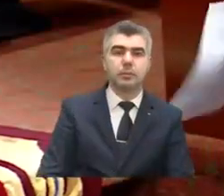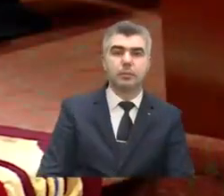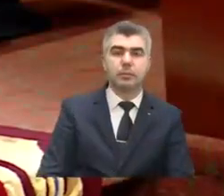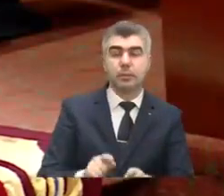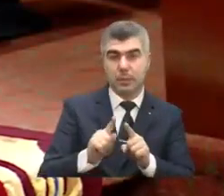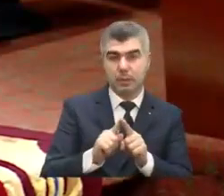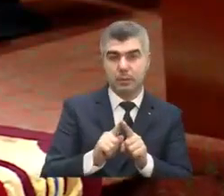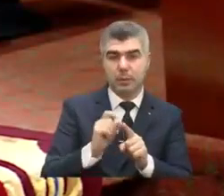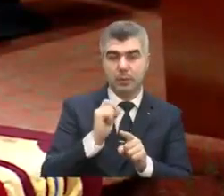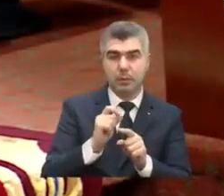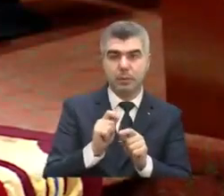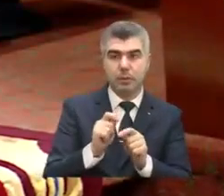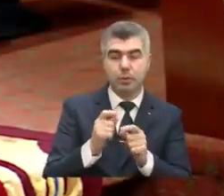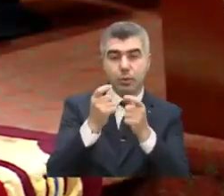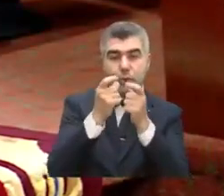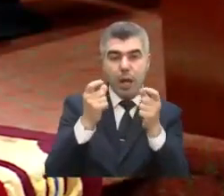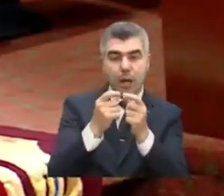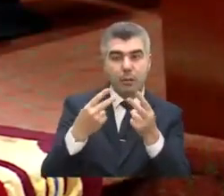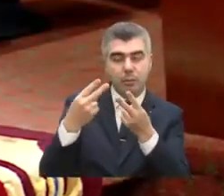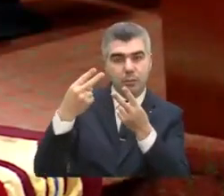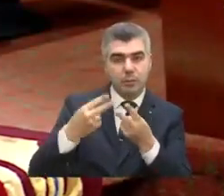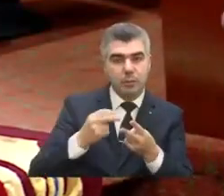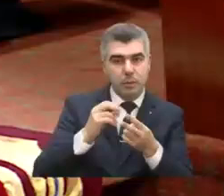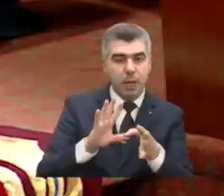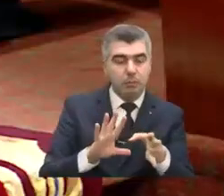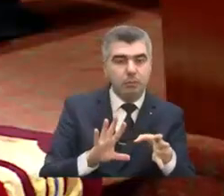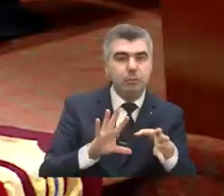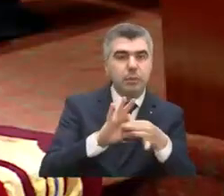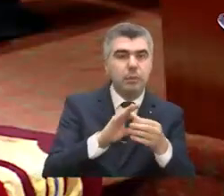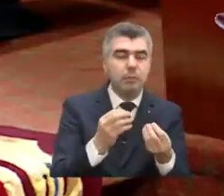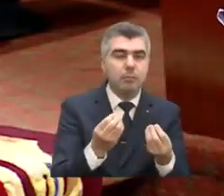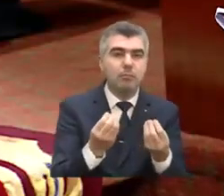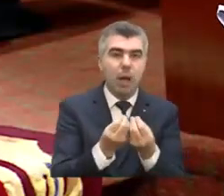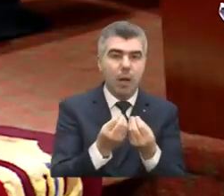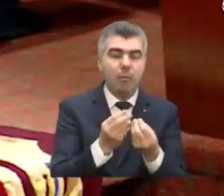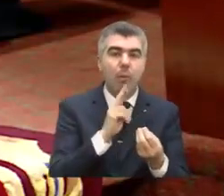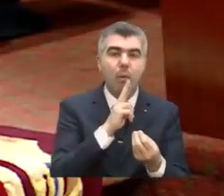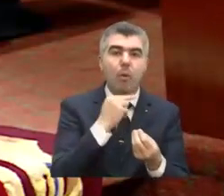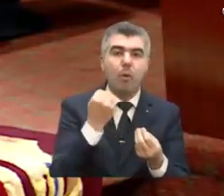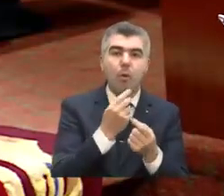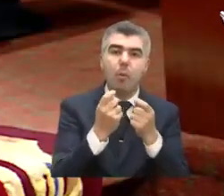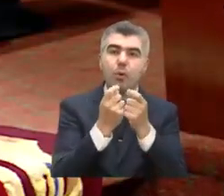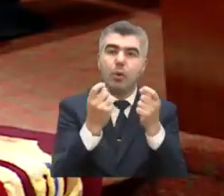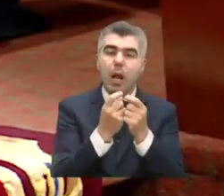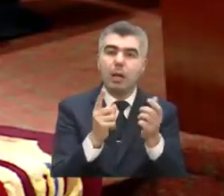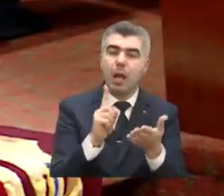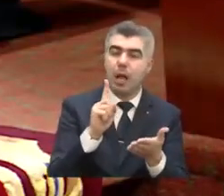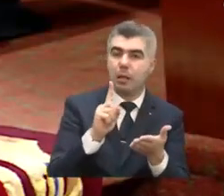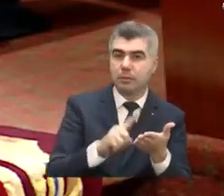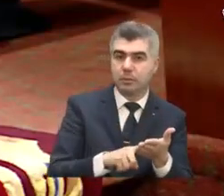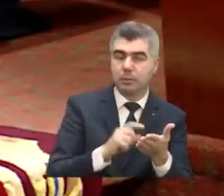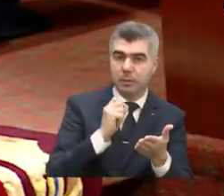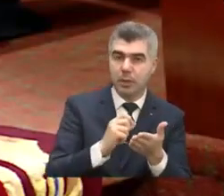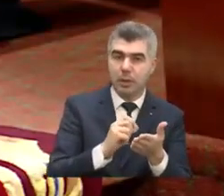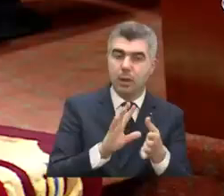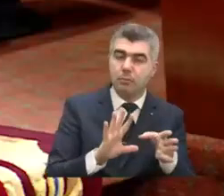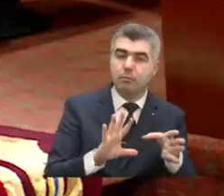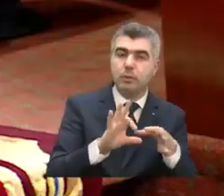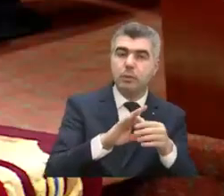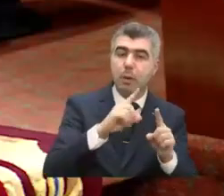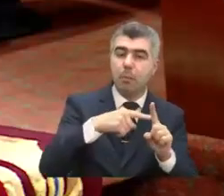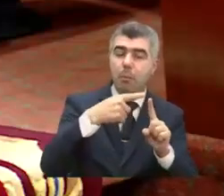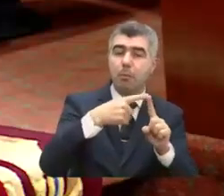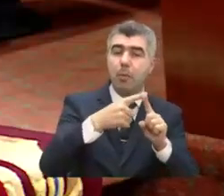الاستثمار السيد النائب المحترم وتقويه الشراكه ما بين القطاعين العام والخاص وكذا تعزيز الشراكات مع المجالس